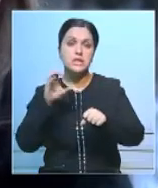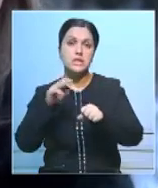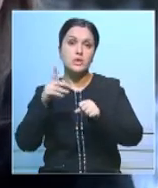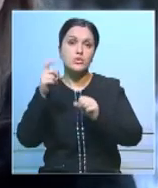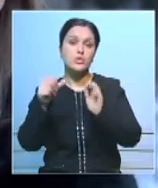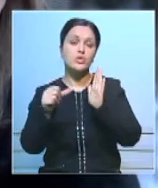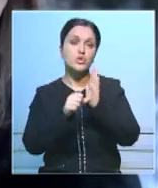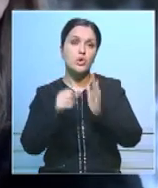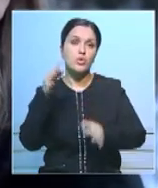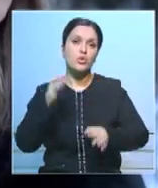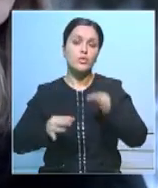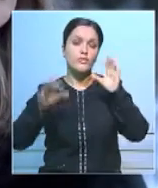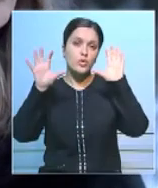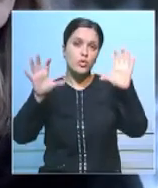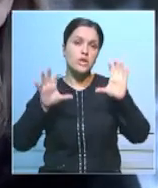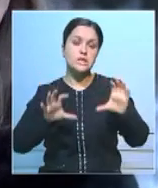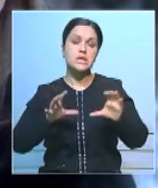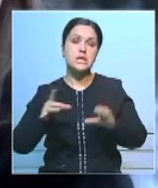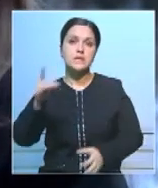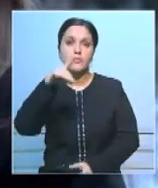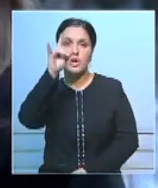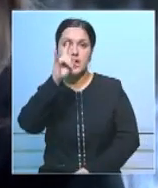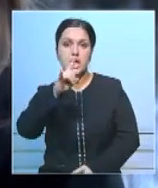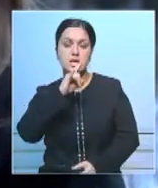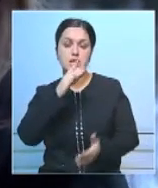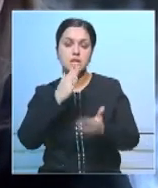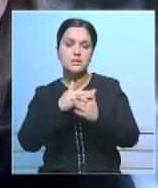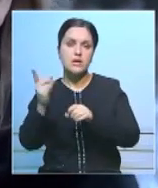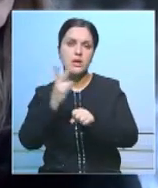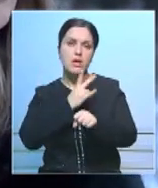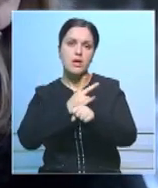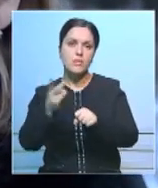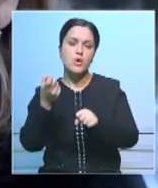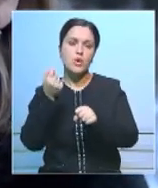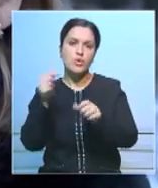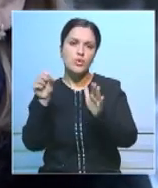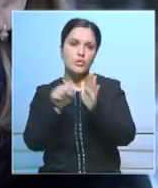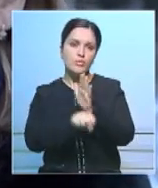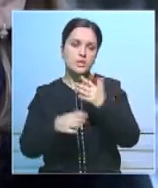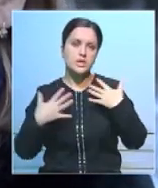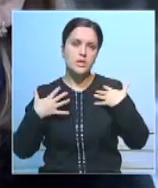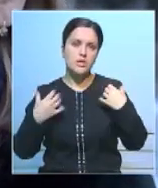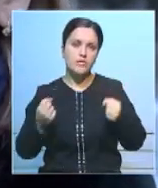106 Уголовного кодекса Республики Казахстан. Это умышленное причинение тяжкого вреда здоровью.